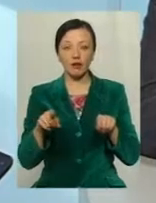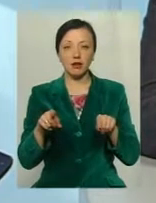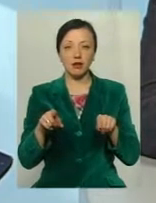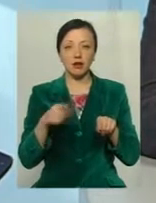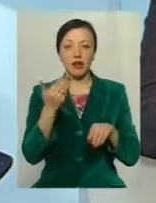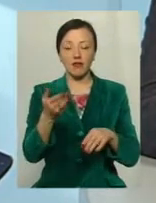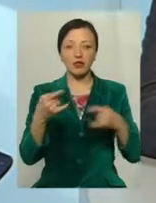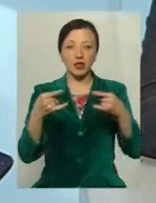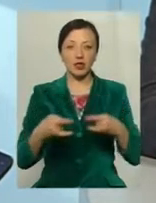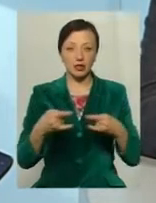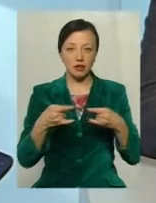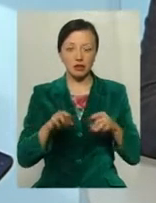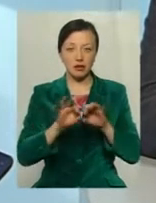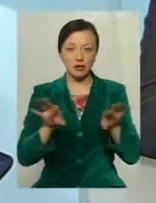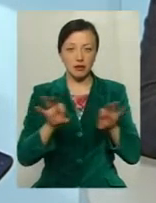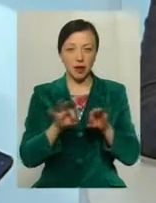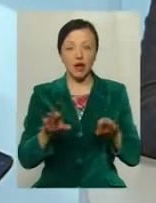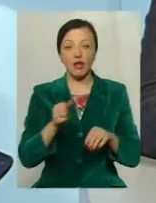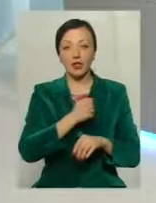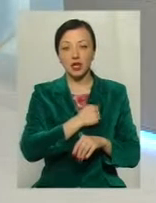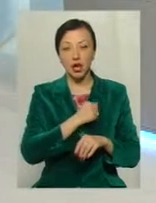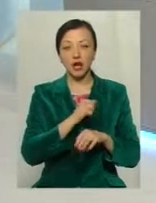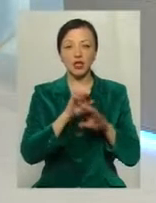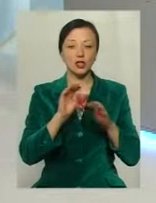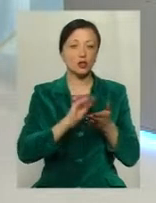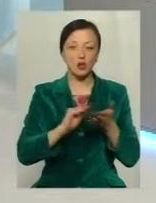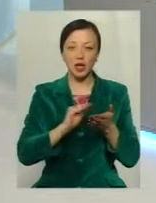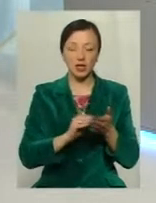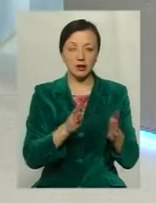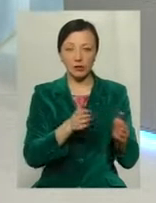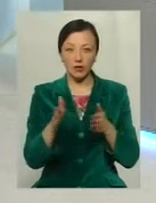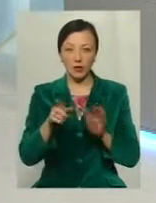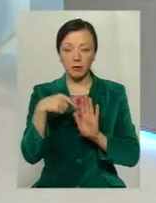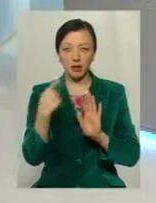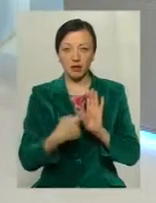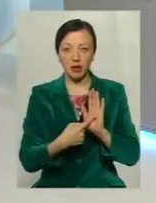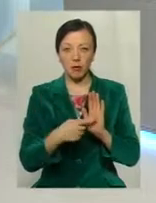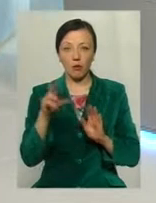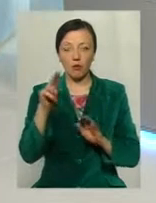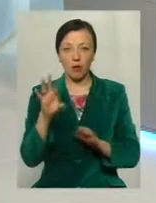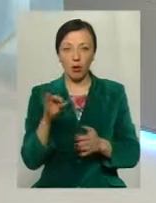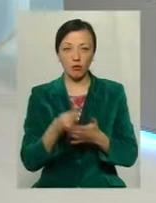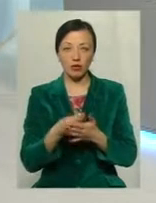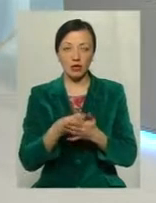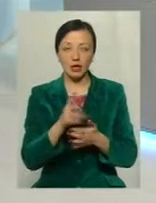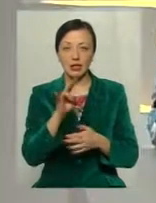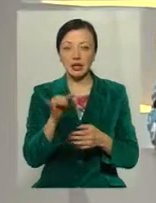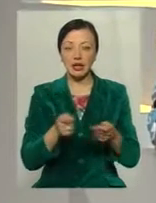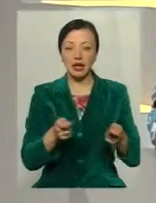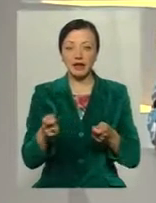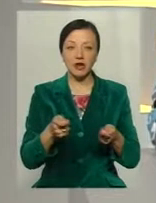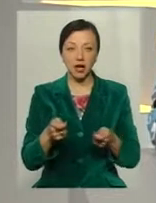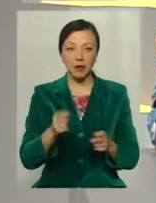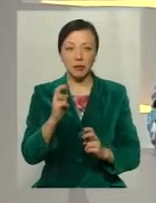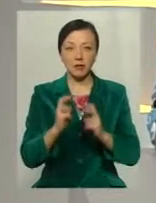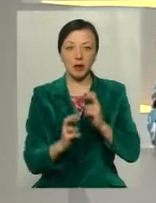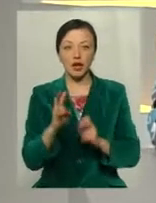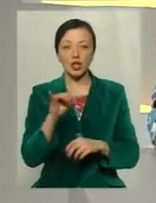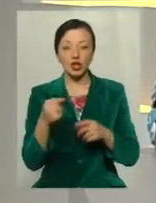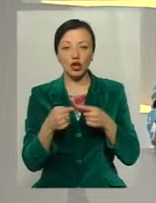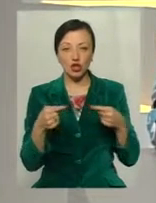точка зору, вона правильна. Але я маю на увазі, воно повинно йти в дискусії, воно повинно бути публічно. Я хотів би, щоб питання бюджету, на жаль, не